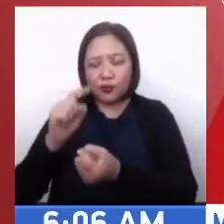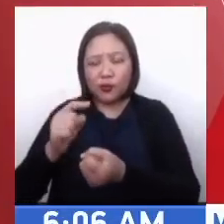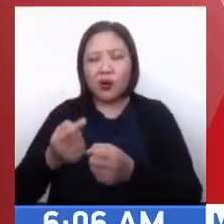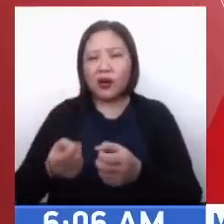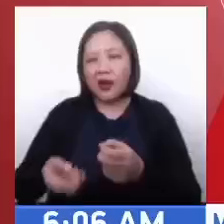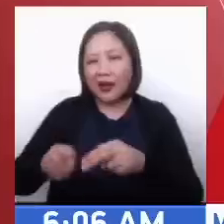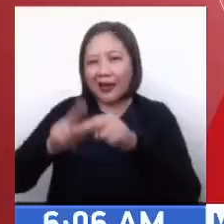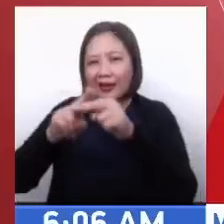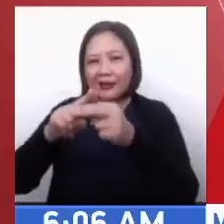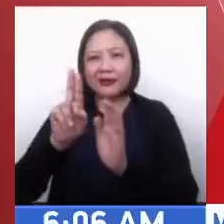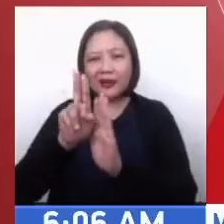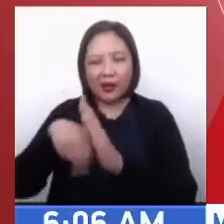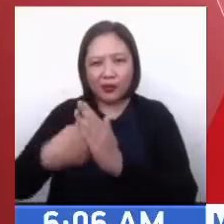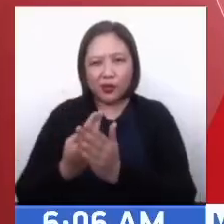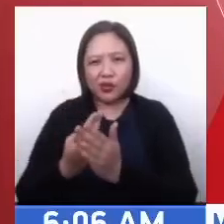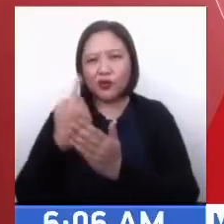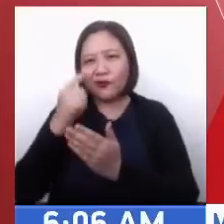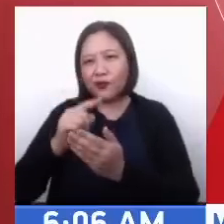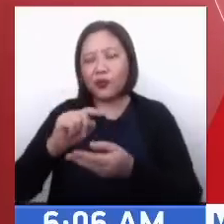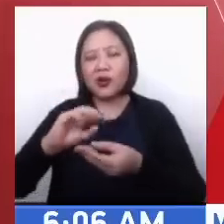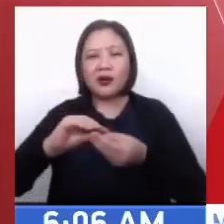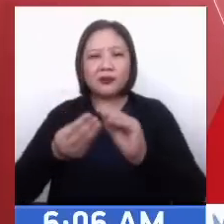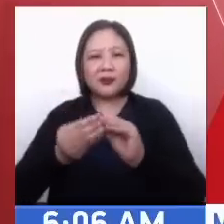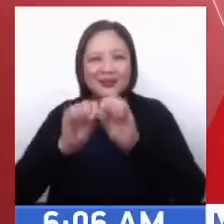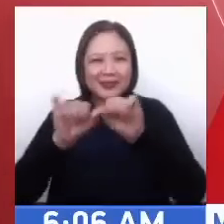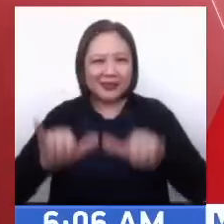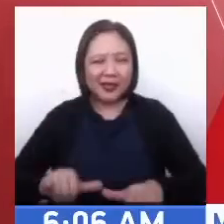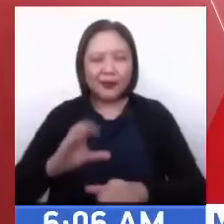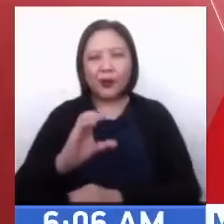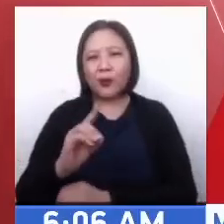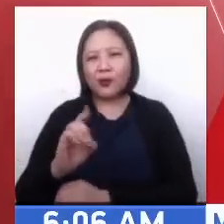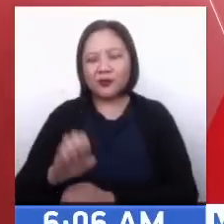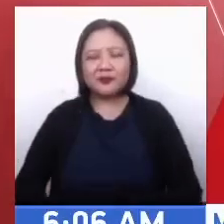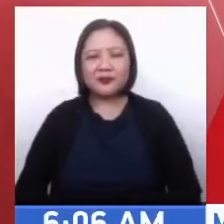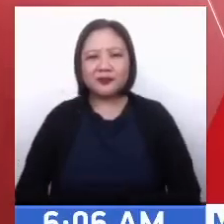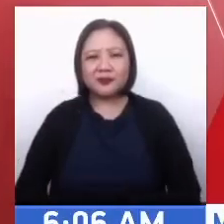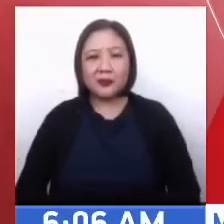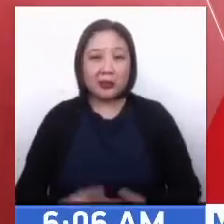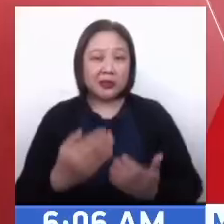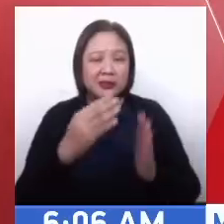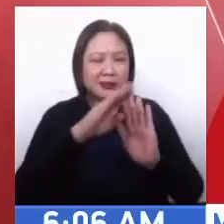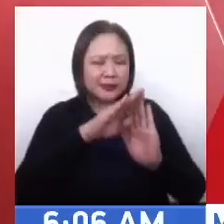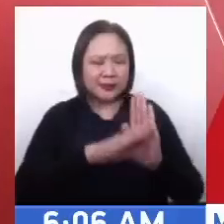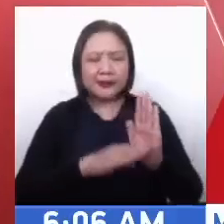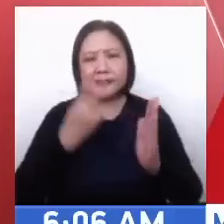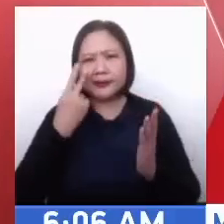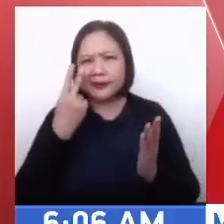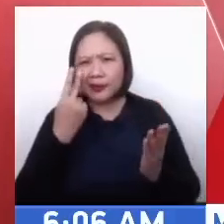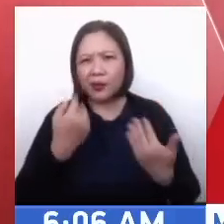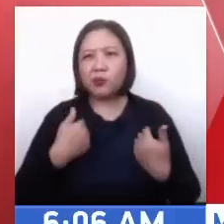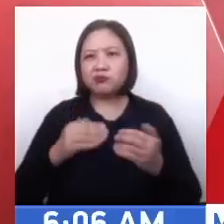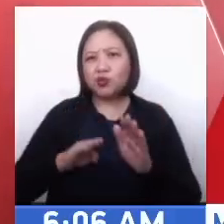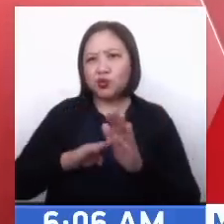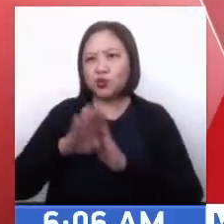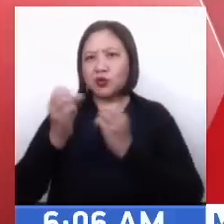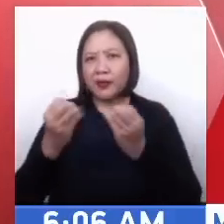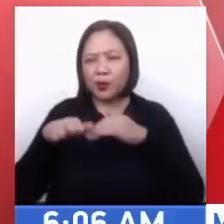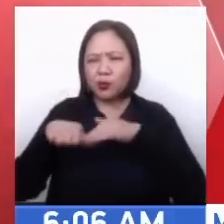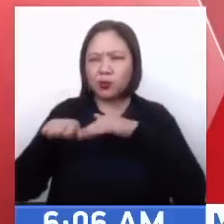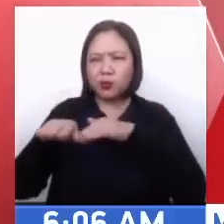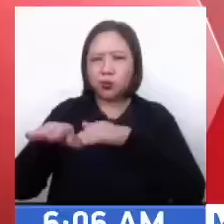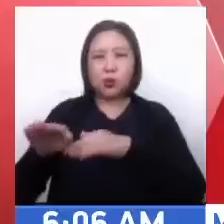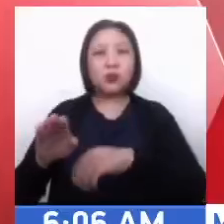10 in the morning. Yes, oo. This is based on data that we've seen na nagpipik na talaga yung morning rush hour natin.